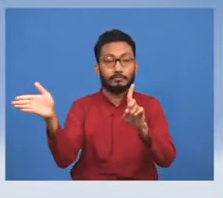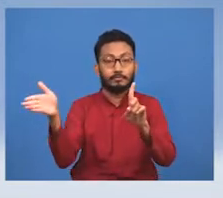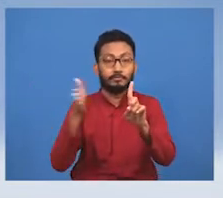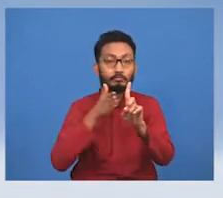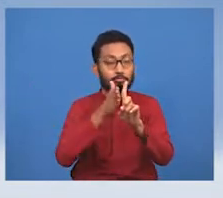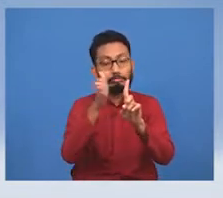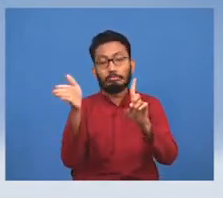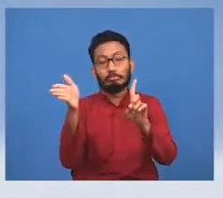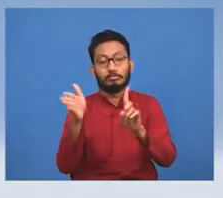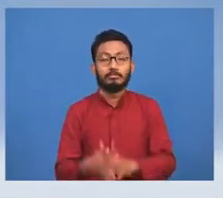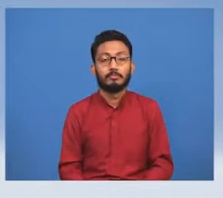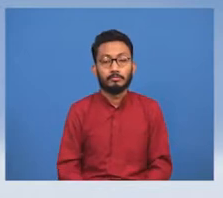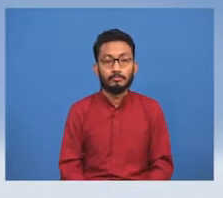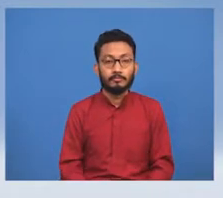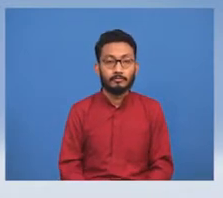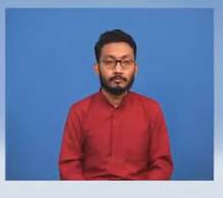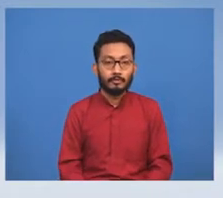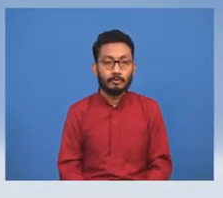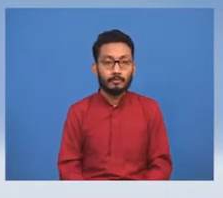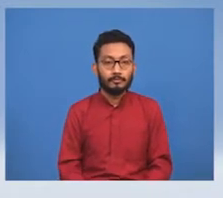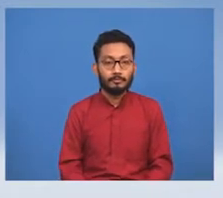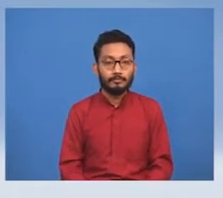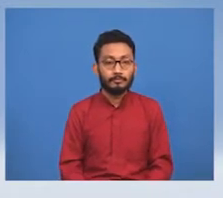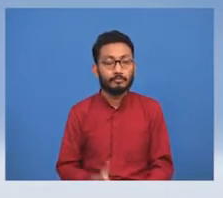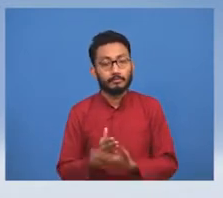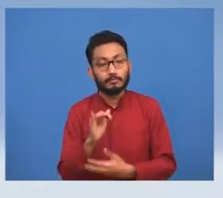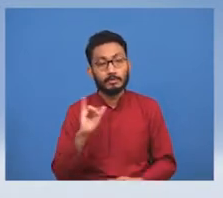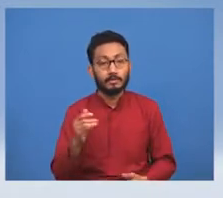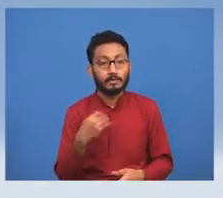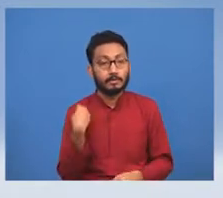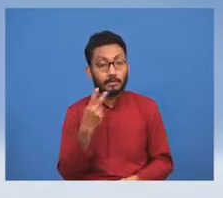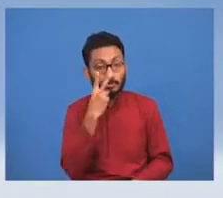Murid-murid yang dirahmati Allah Subhanahu Wa Taala, seterusnya mari kita lihat